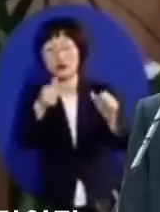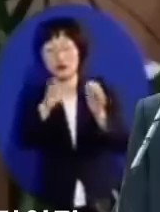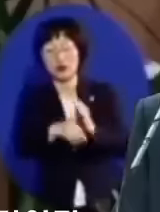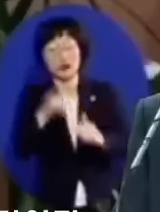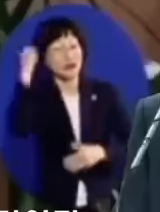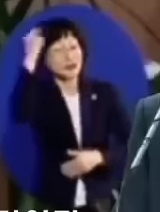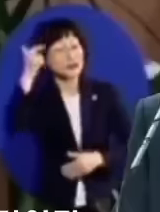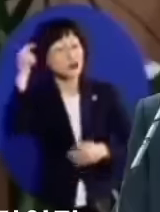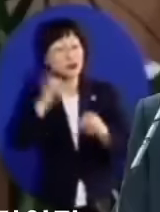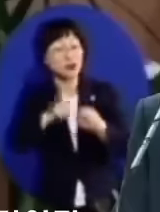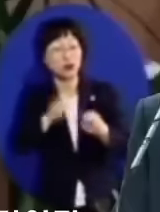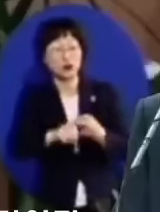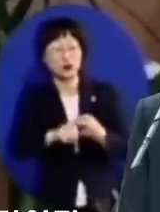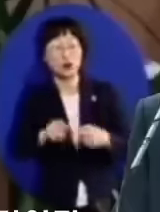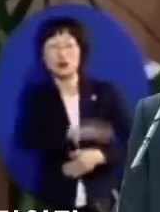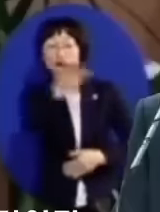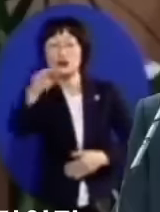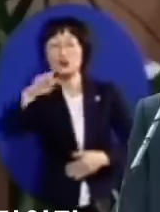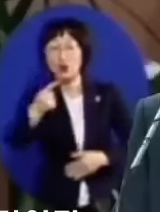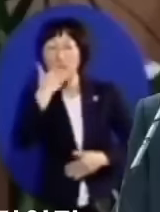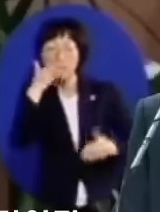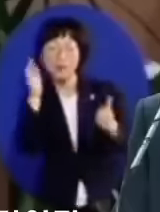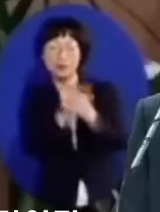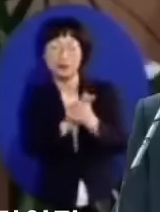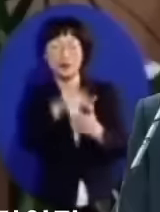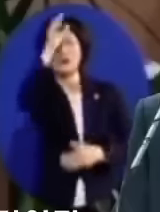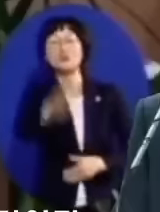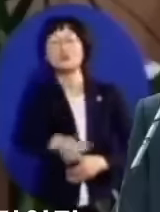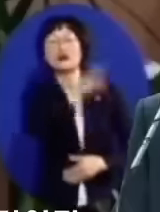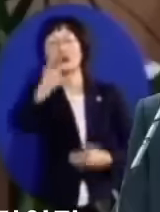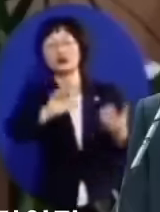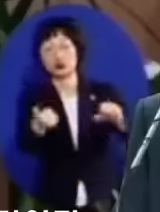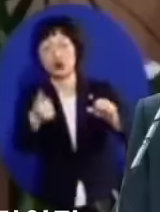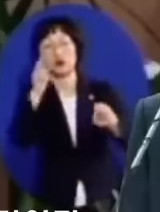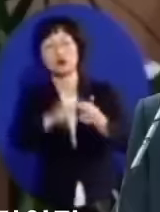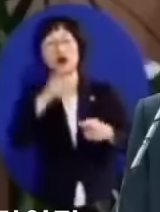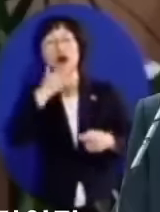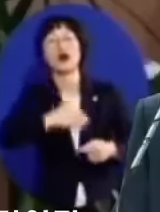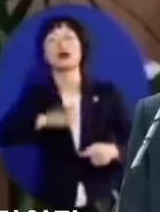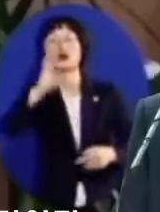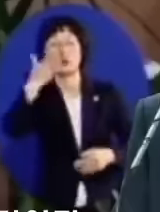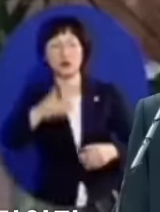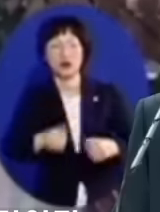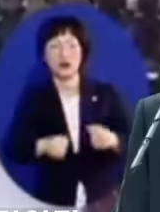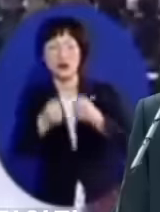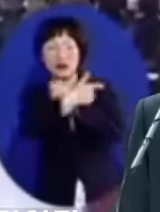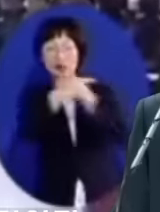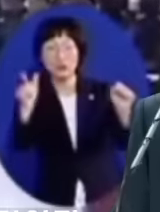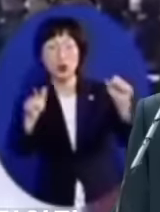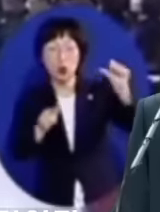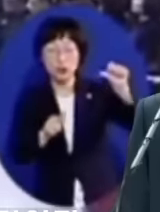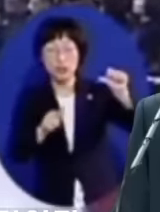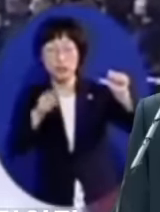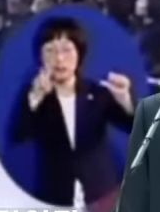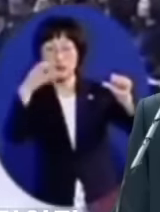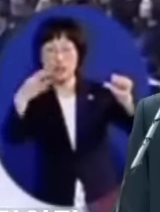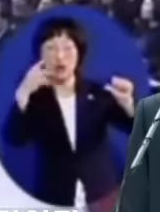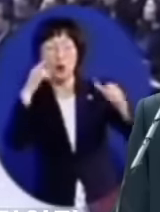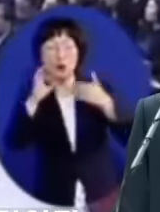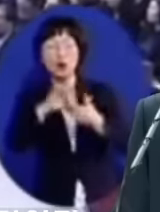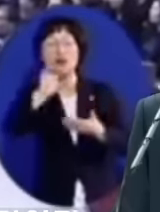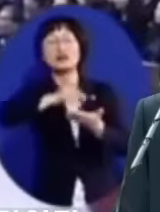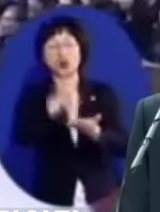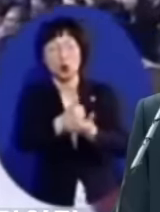영적으로는 우리도 예수와 함께 십자가에 못 박여 죽었다는 것을 알아야 되는 것입니다. 갈라디아서 5장 24절은 그리스도 예수의